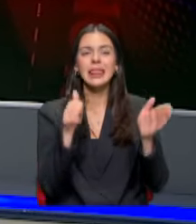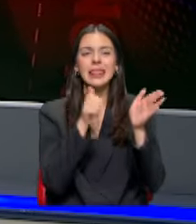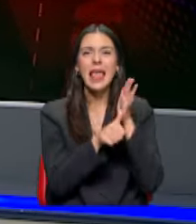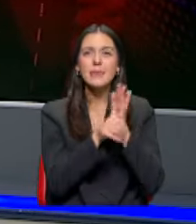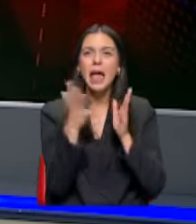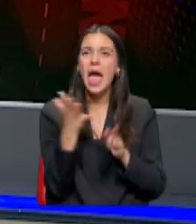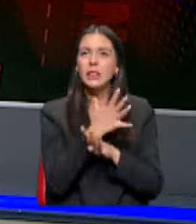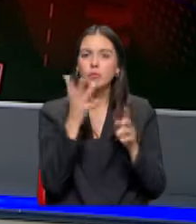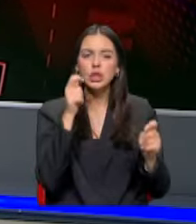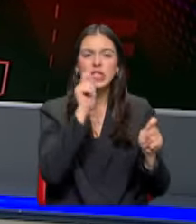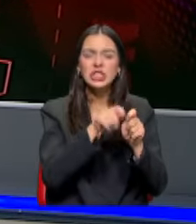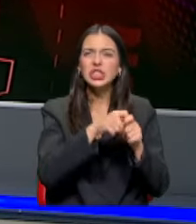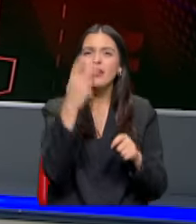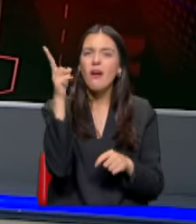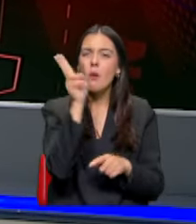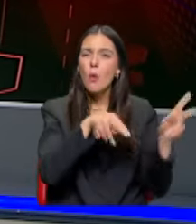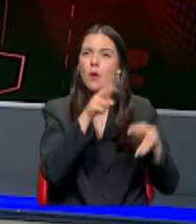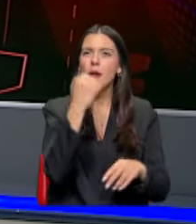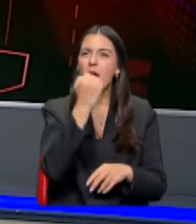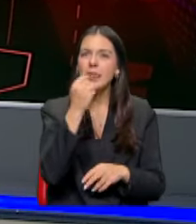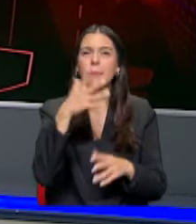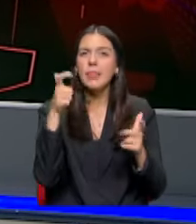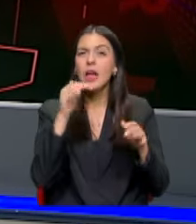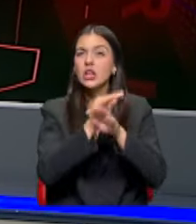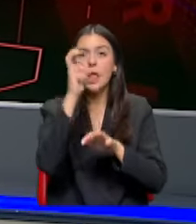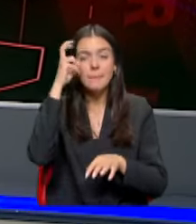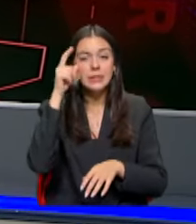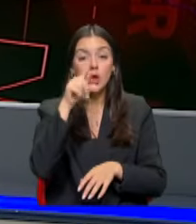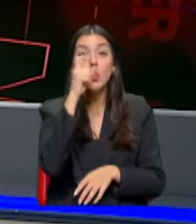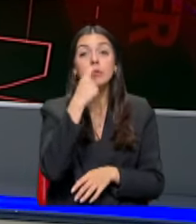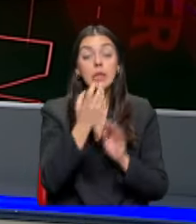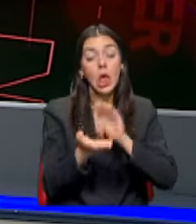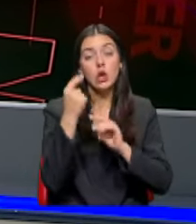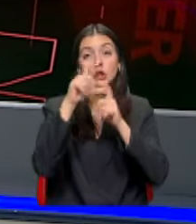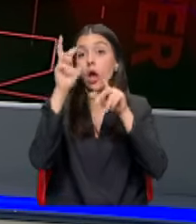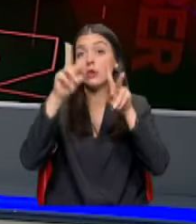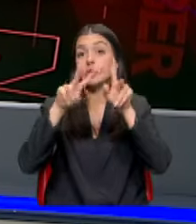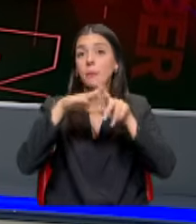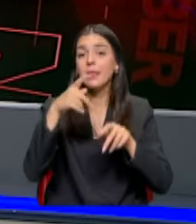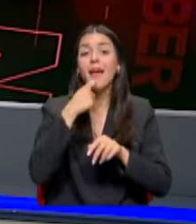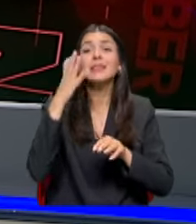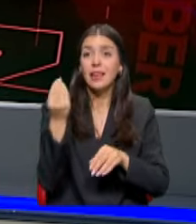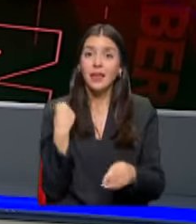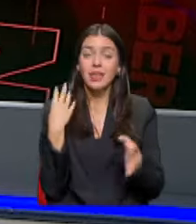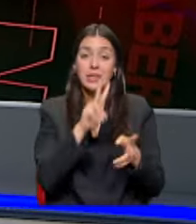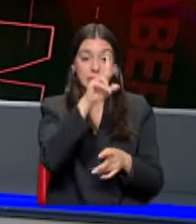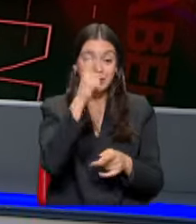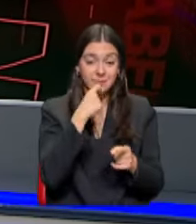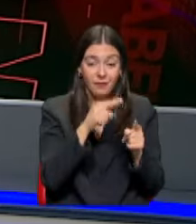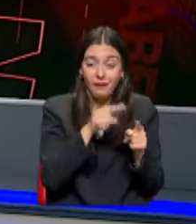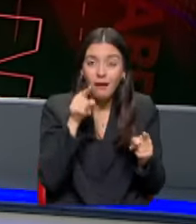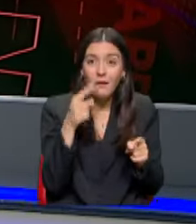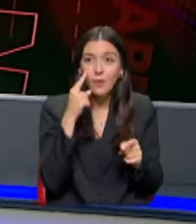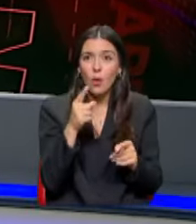Tarihimizin en büyük işçi katliamı Soma'da yaşandı. Bundan 9 yıl önce, yahu eski de değil, yeni 21. yüzyılın